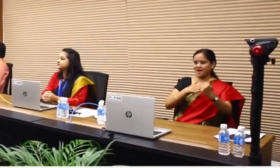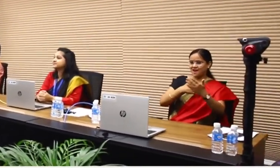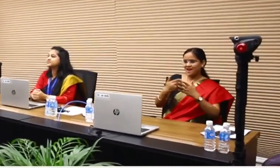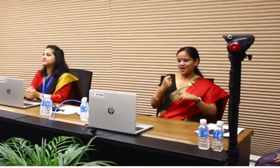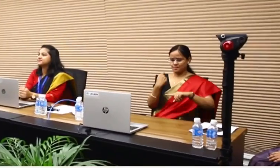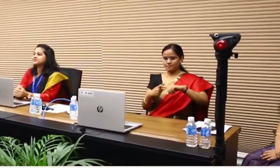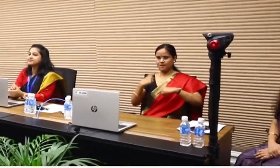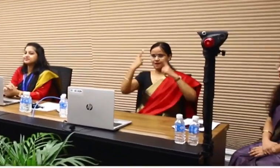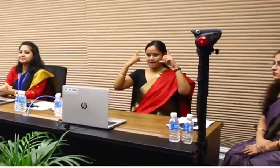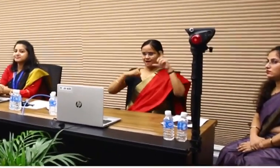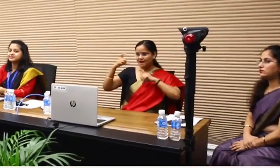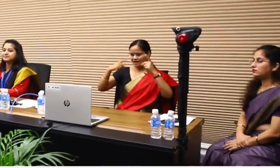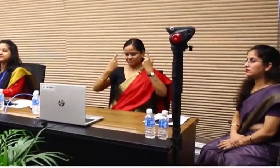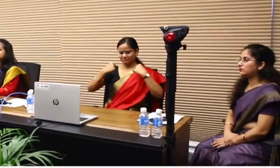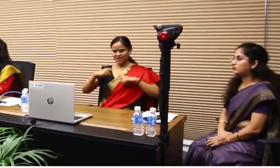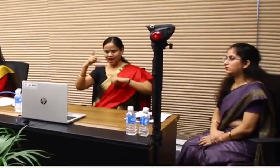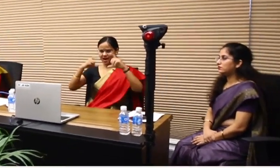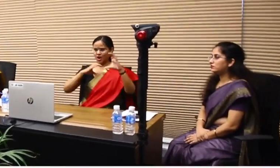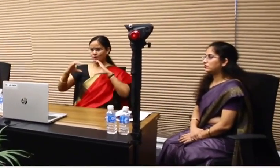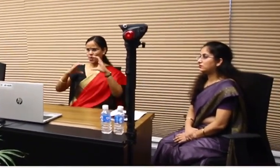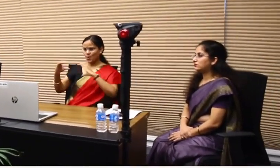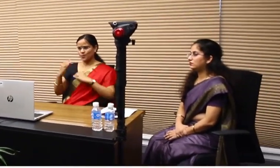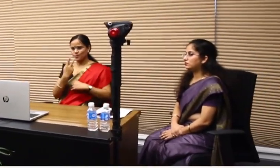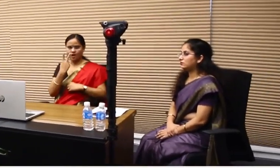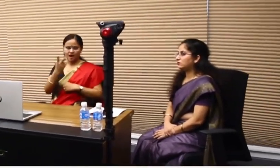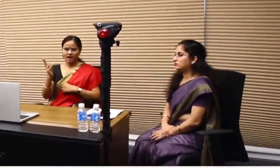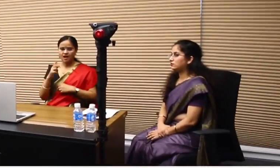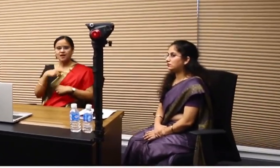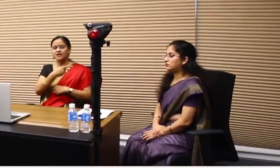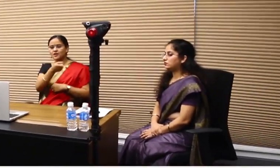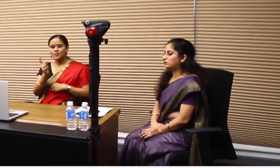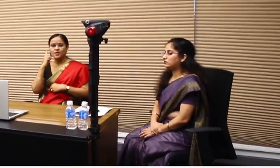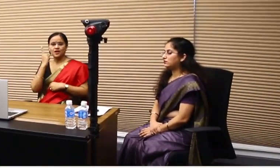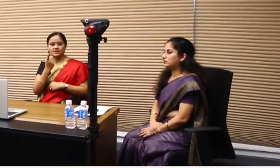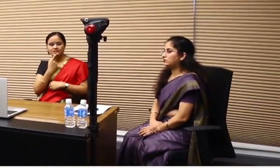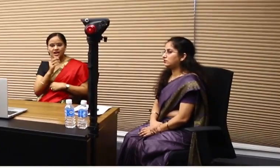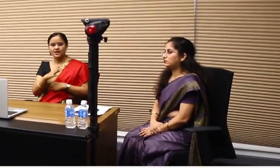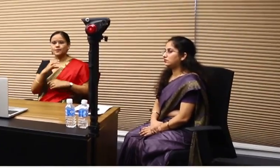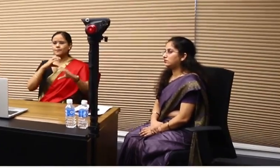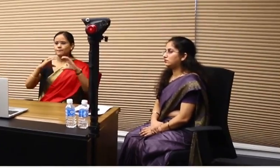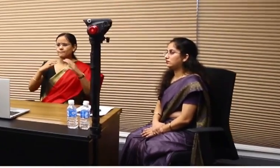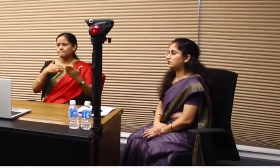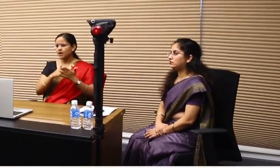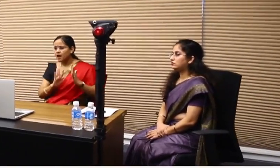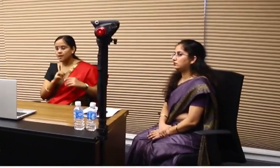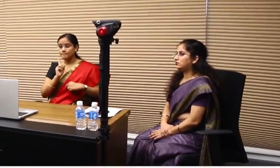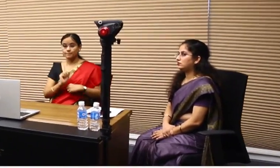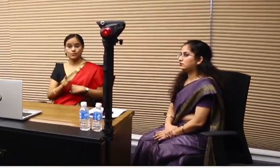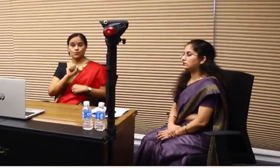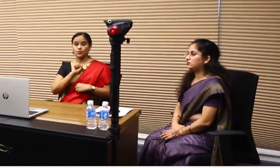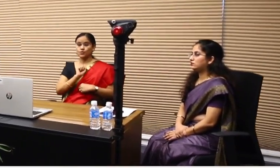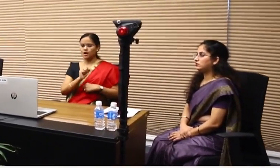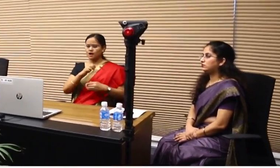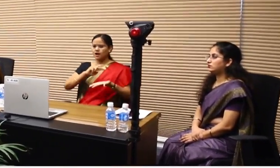तथा शरीर के माध्यम से संवाद करते देखा ही है। ये व्यक्ति भले ही श्रवण तथा संवाद बाधित हैं, परंतु